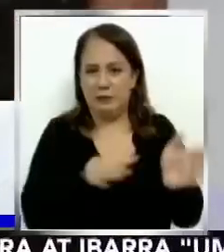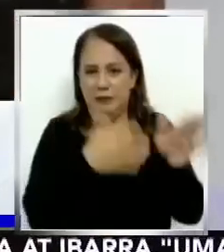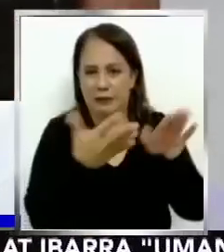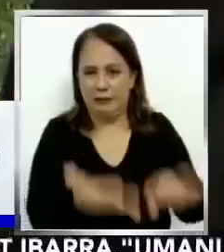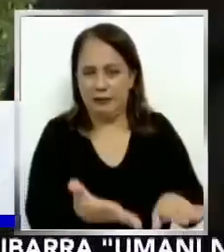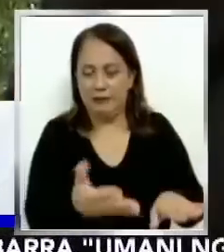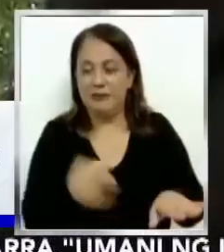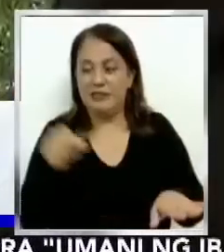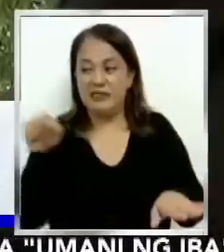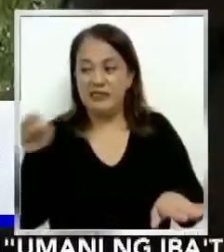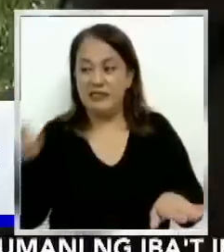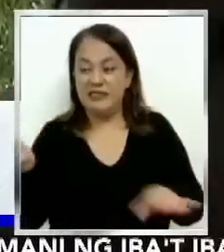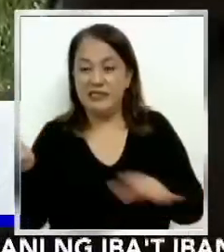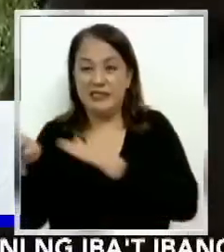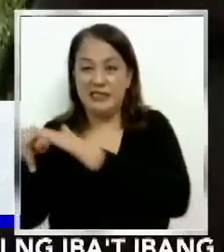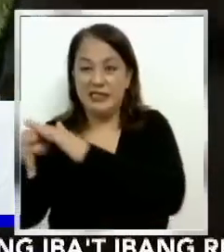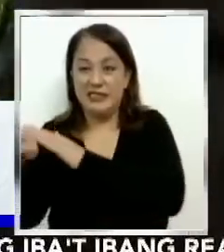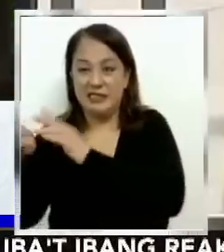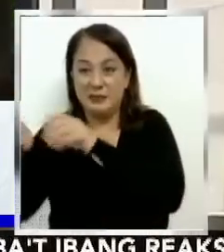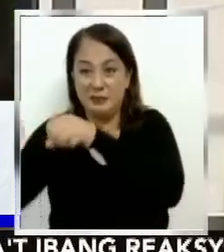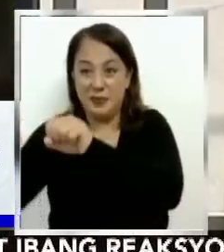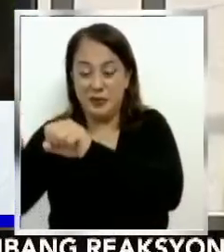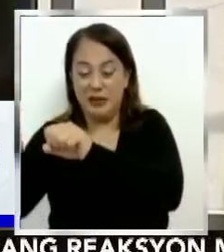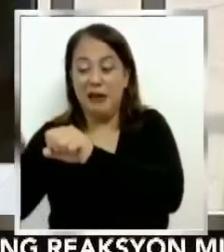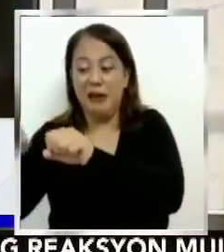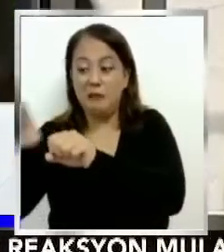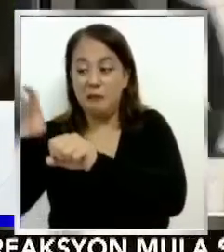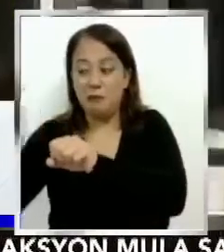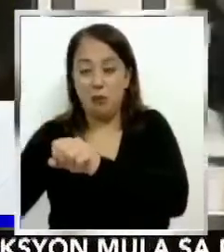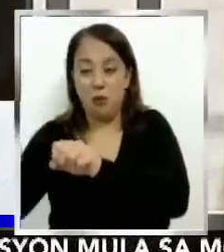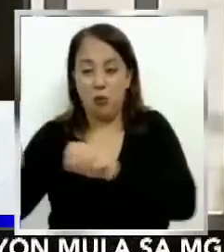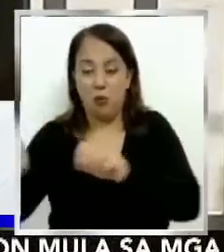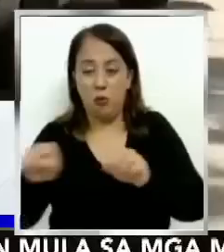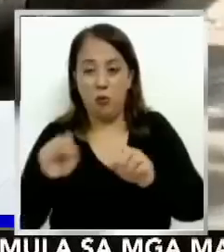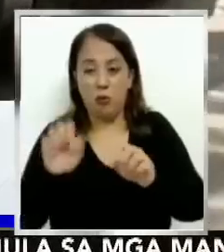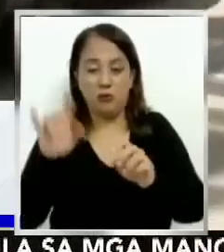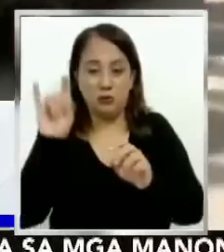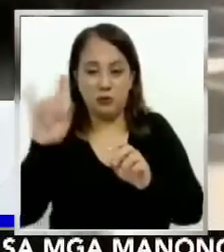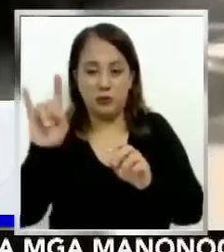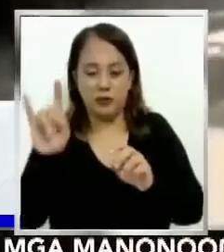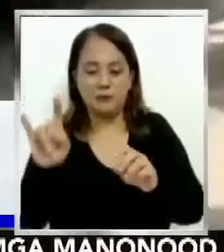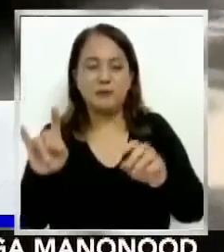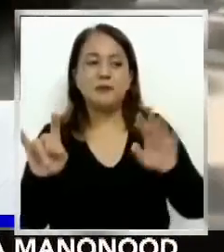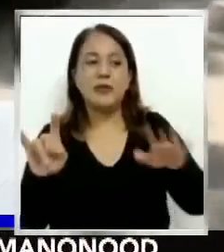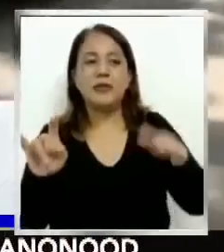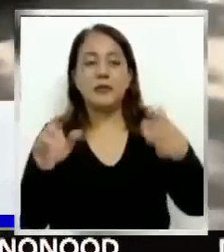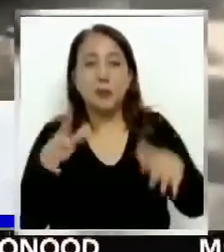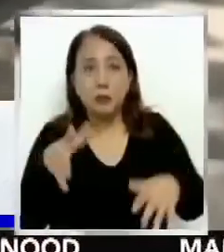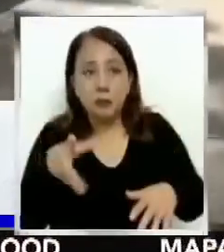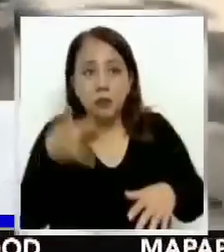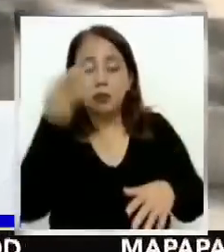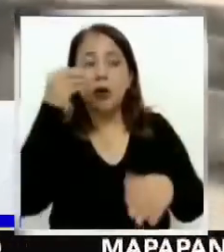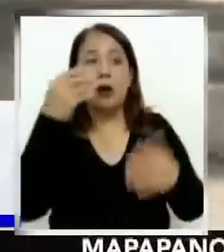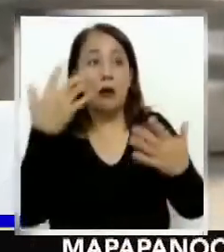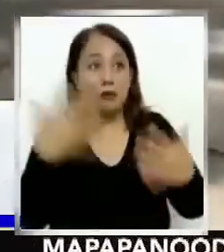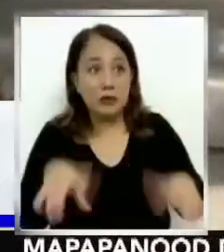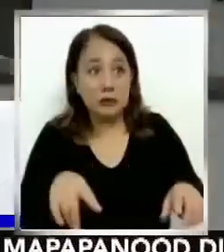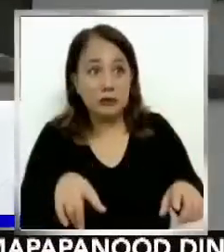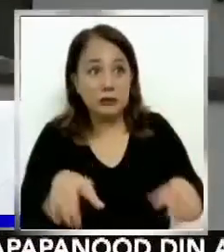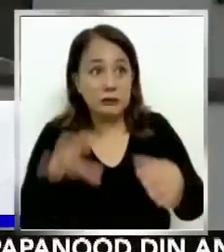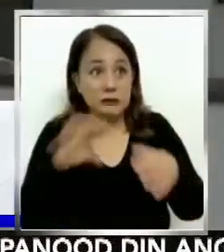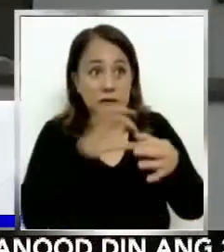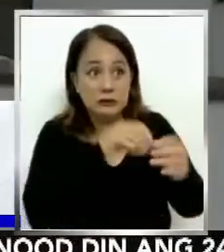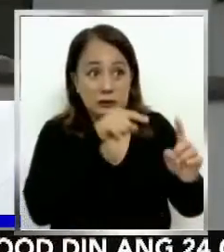kay Escorial. Ayon sa Bureau of Corrections, patay na si Villamor nang malaman nila na sangkot ang isang Crisanto Villamor sa Percy Lapid murder